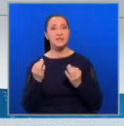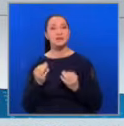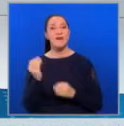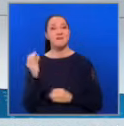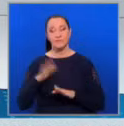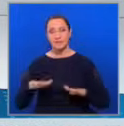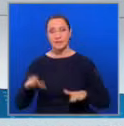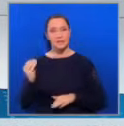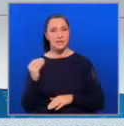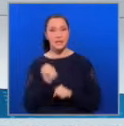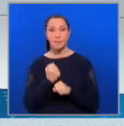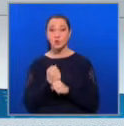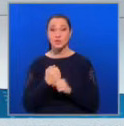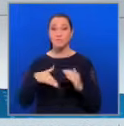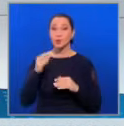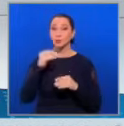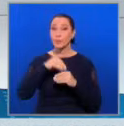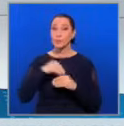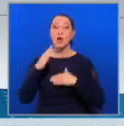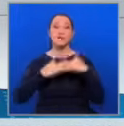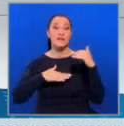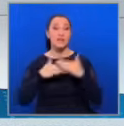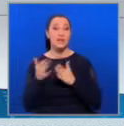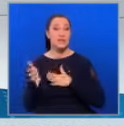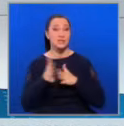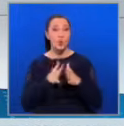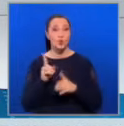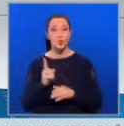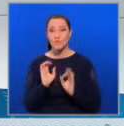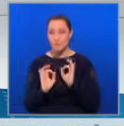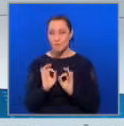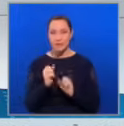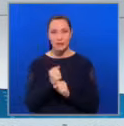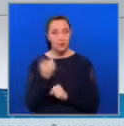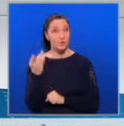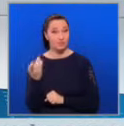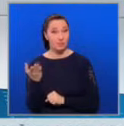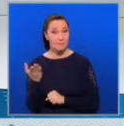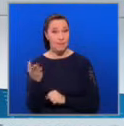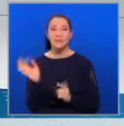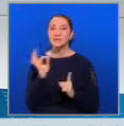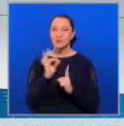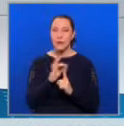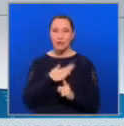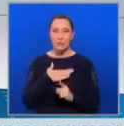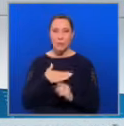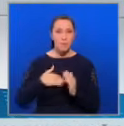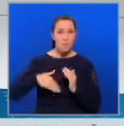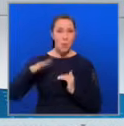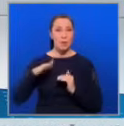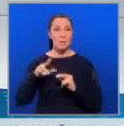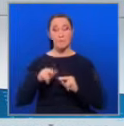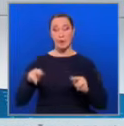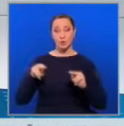яслите работи се и върху допълнителна квалификация за хората които в момента работят там целта е да има по-голяма